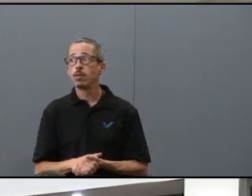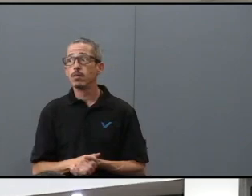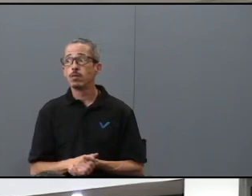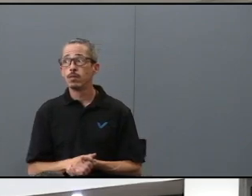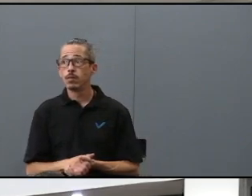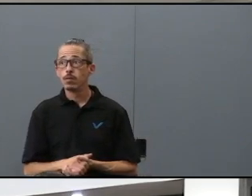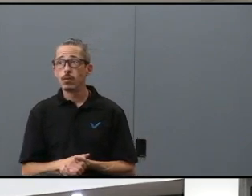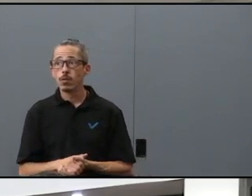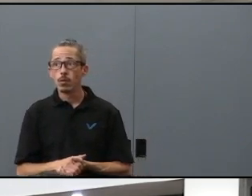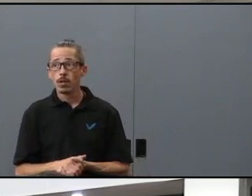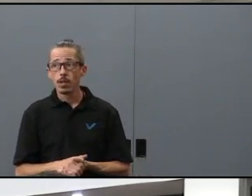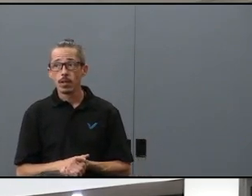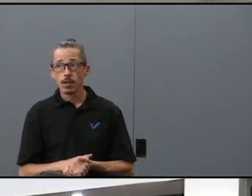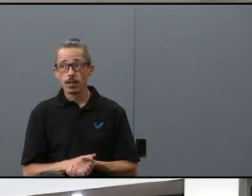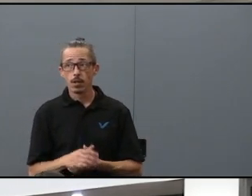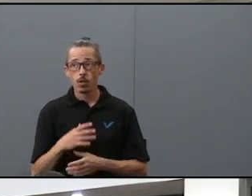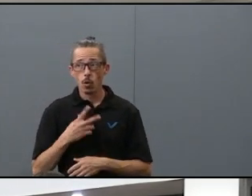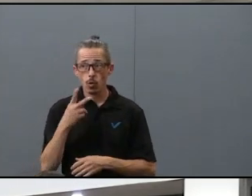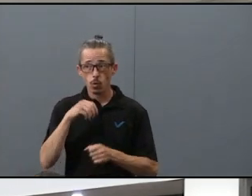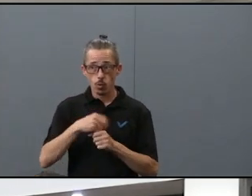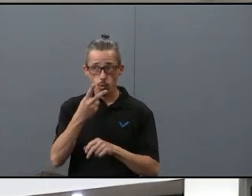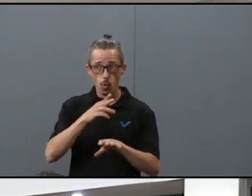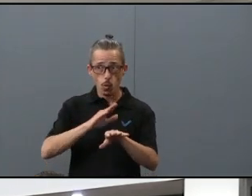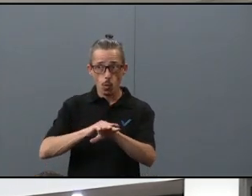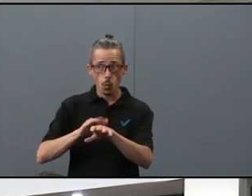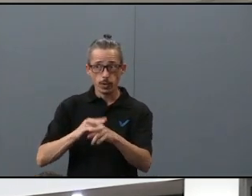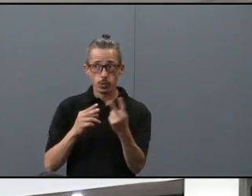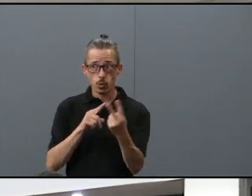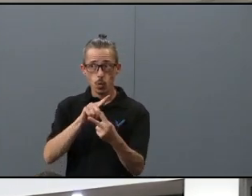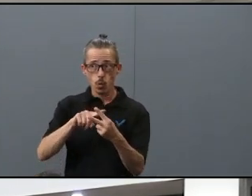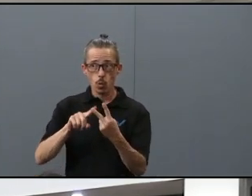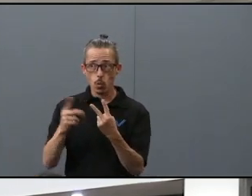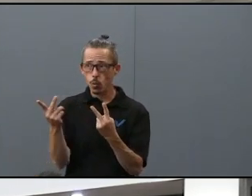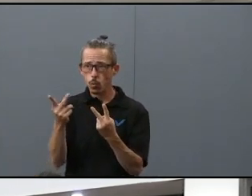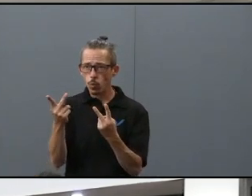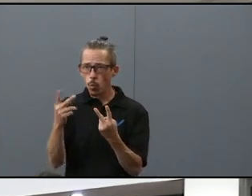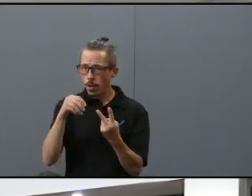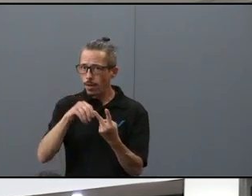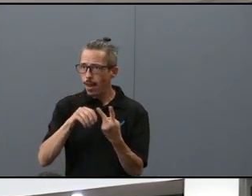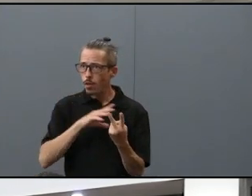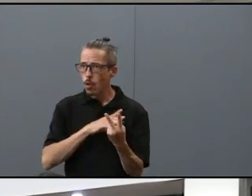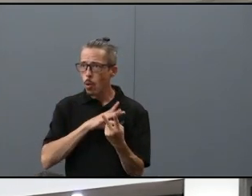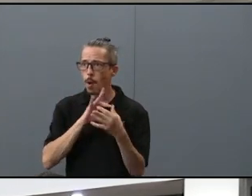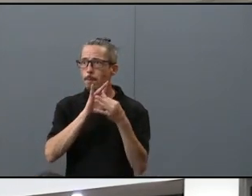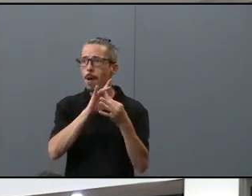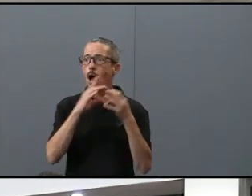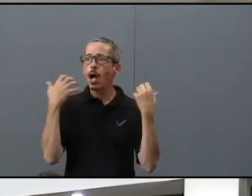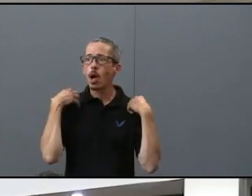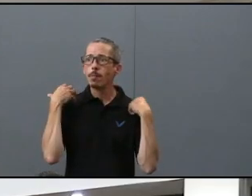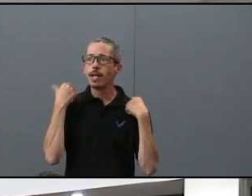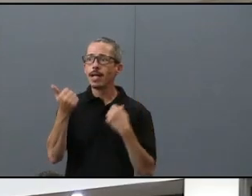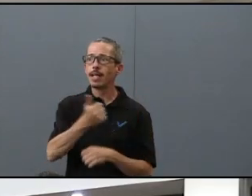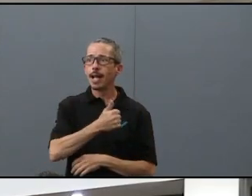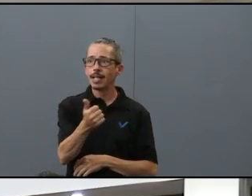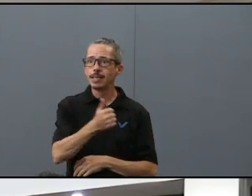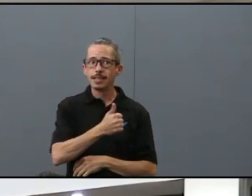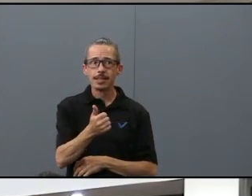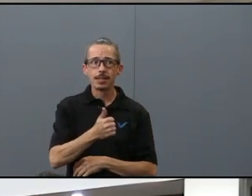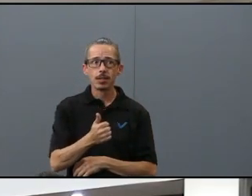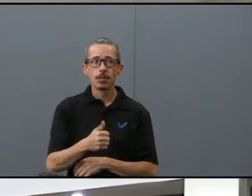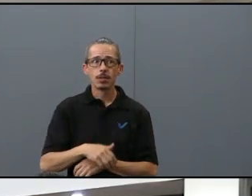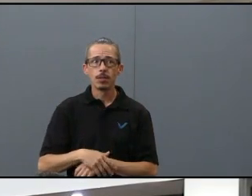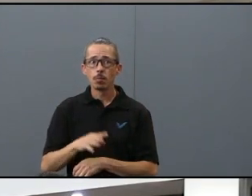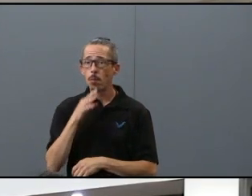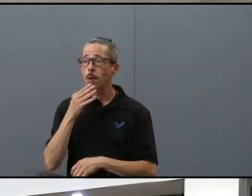je sais qu'il y a deux conseillers qui sont qui sont membres du comité de transport est-ce qu'il y en a